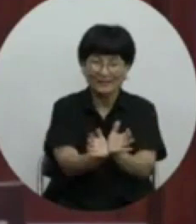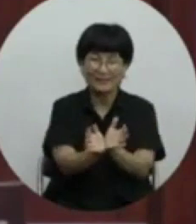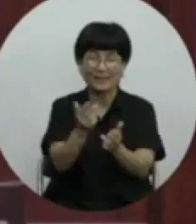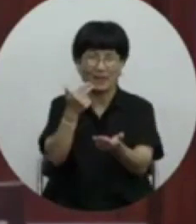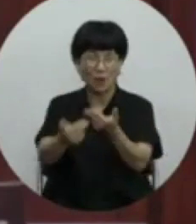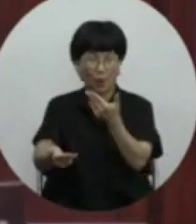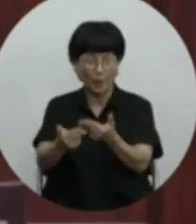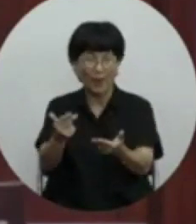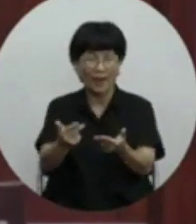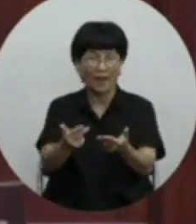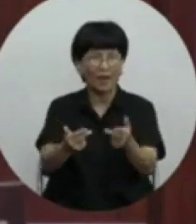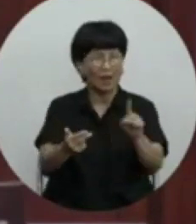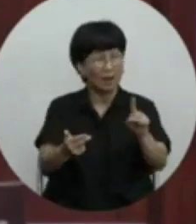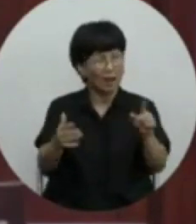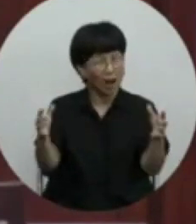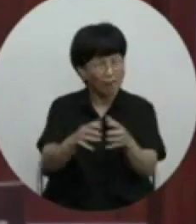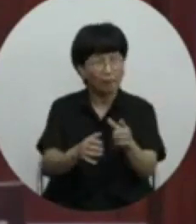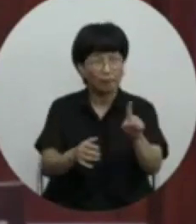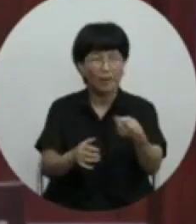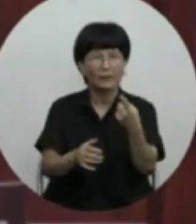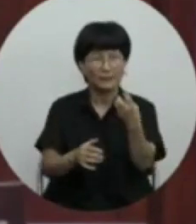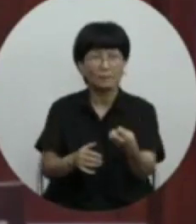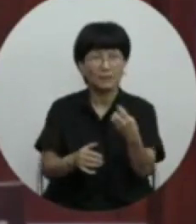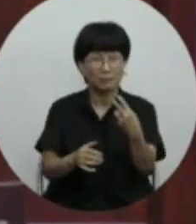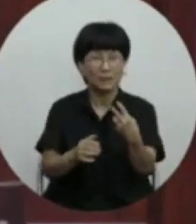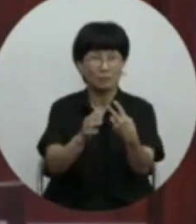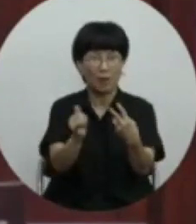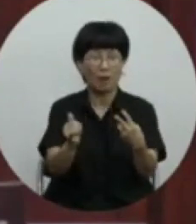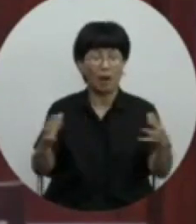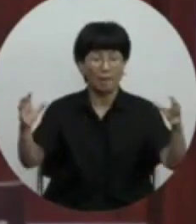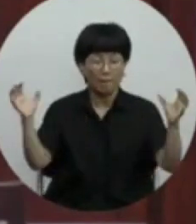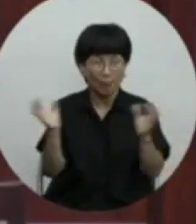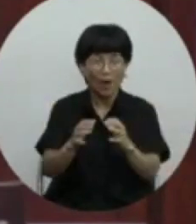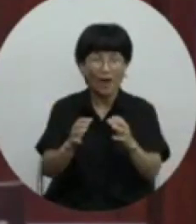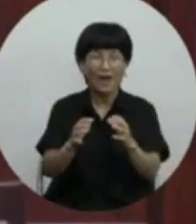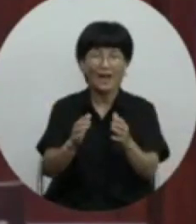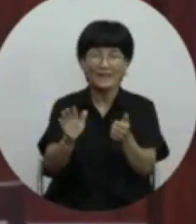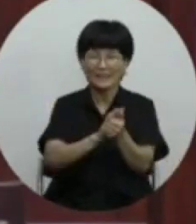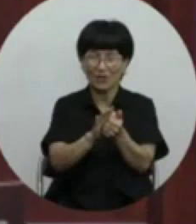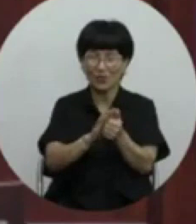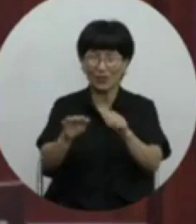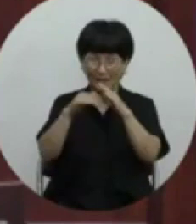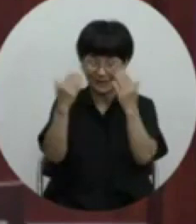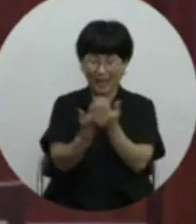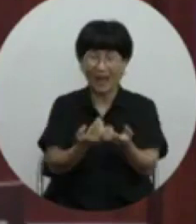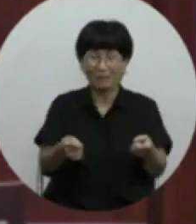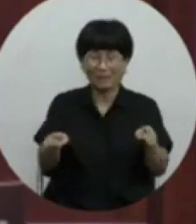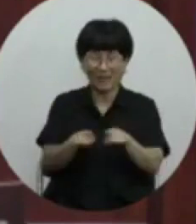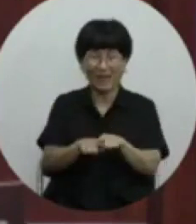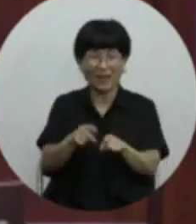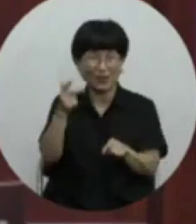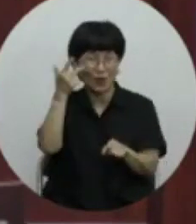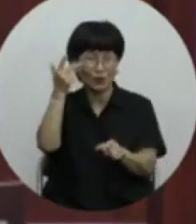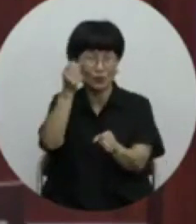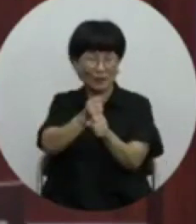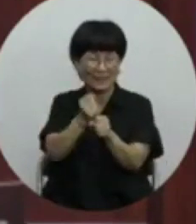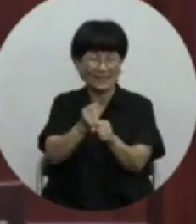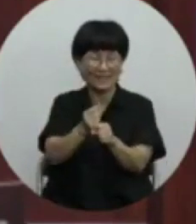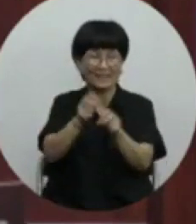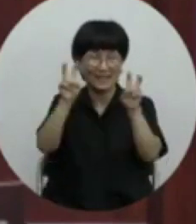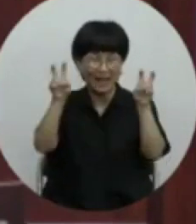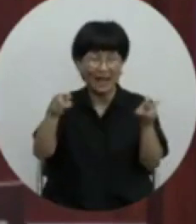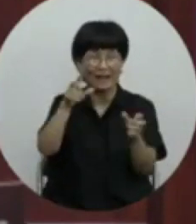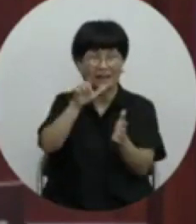130여 명과 함께한 친절로 다 함께 행복한 여주 만들기 결의대회에 여주시